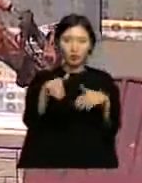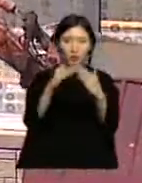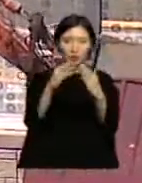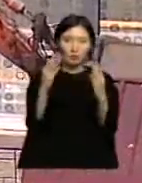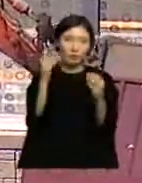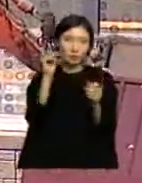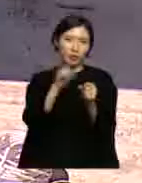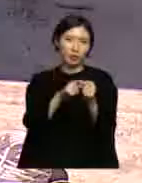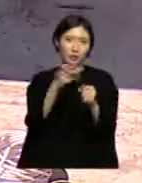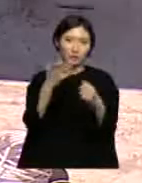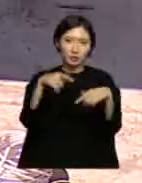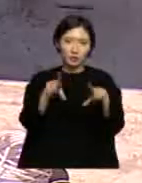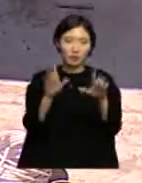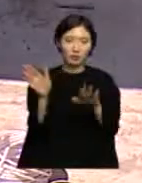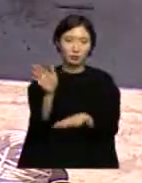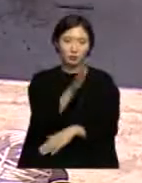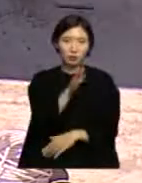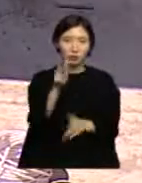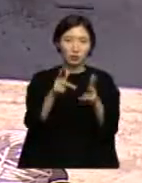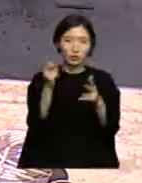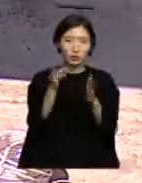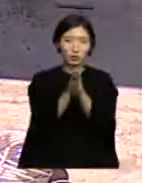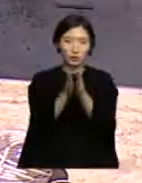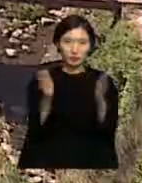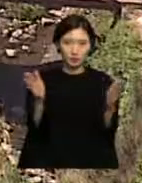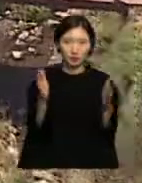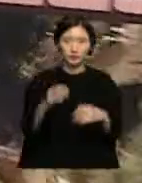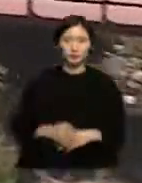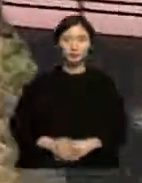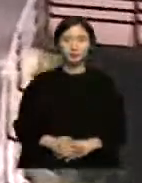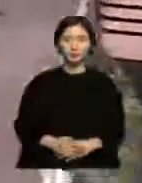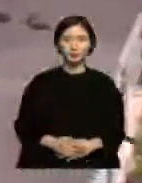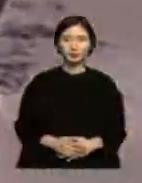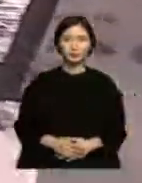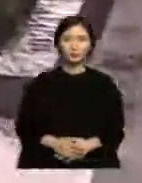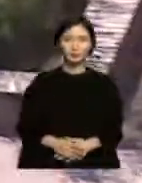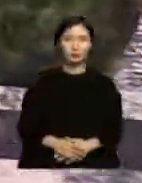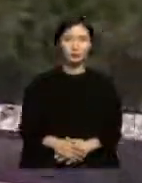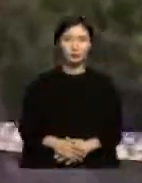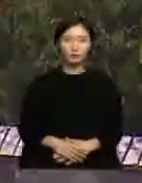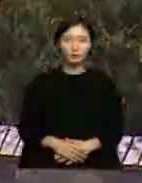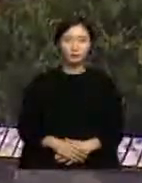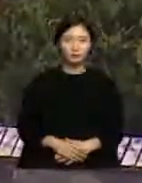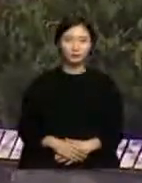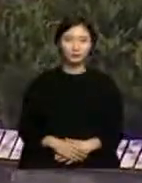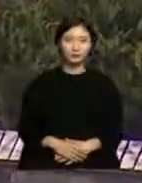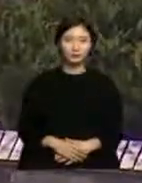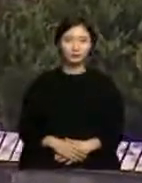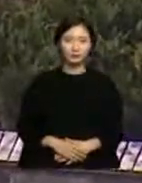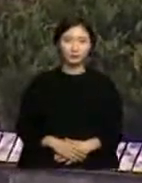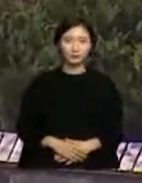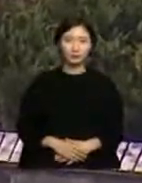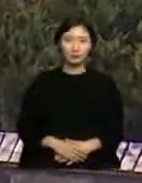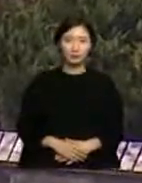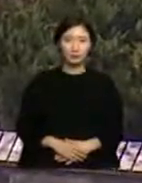지난 14일부터 공사를 다시 시작했습니다. 딜라이브 서울경기 케이블TV 이재용입니다.